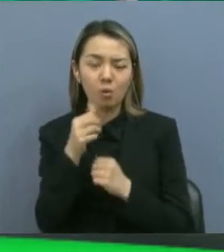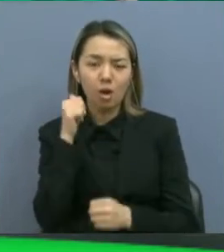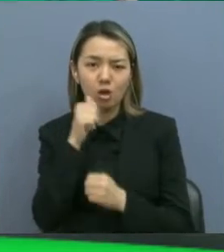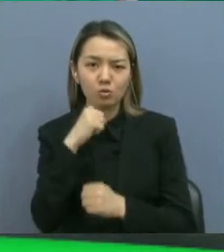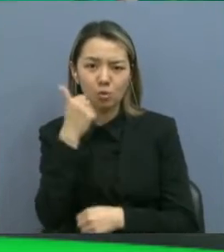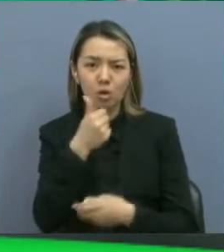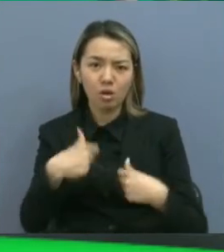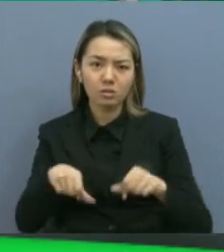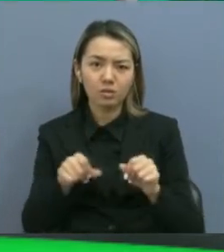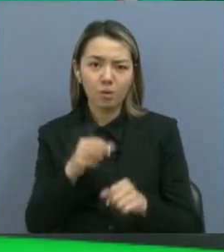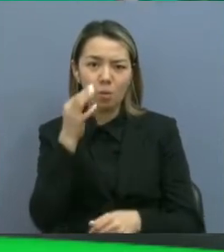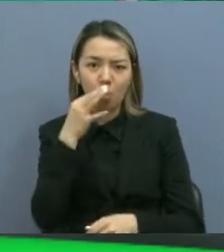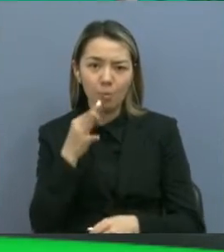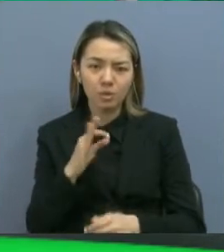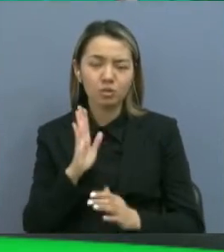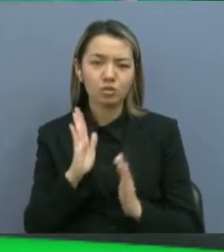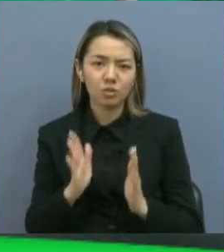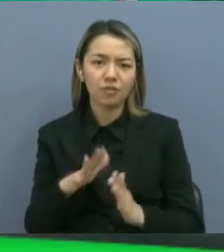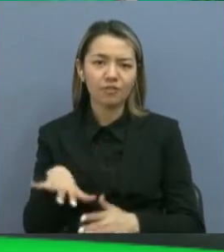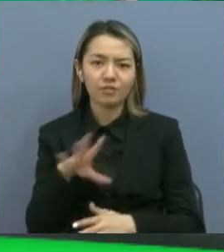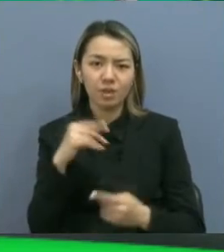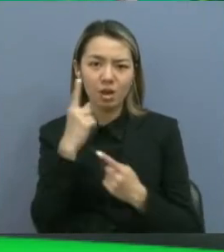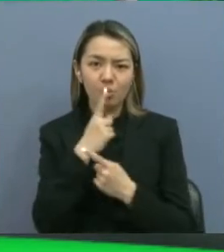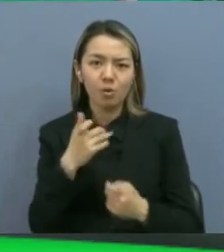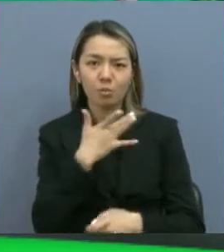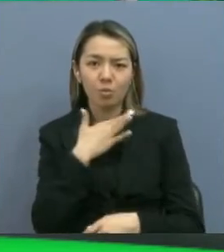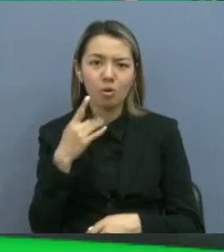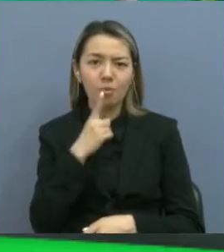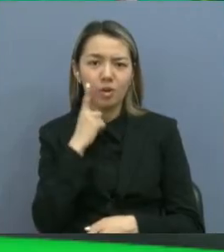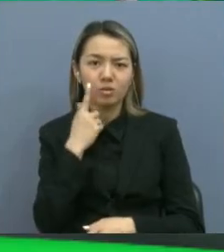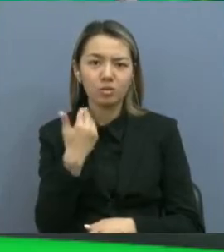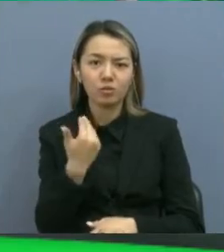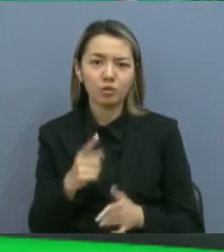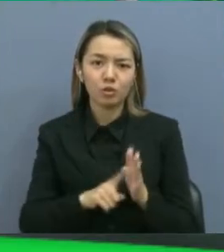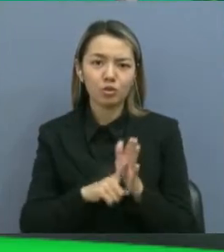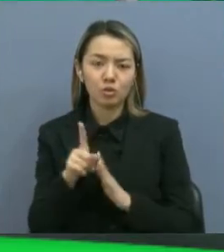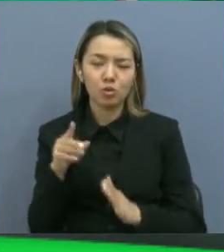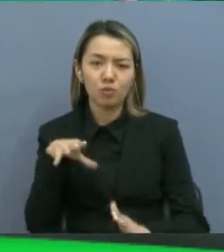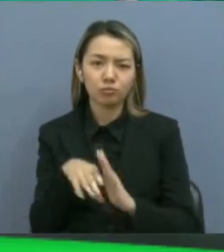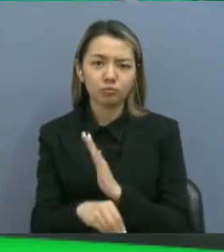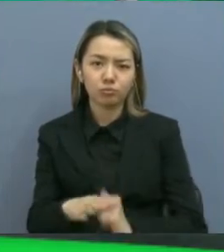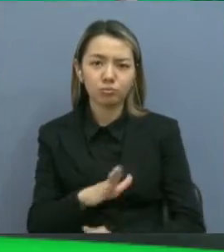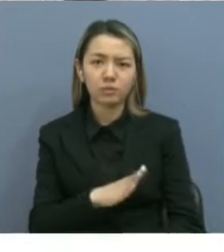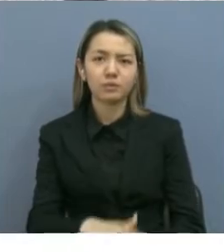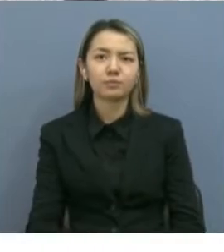сайын ұйымдастырылатын тәжірибе. Жарлық көптеген жастардың бастамасына орай енгізілді.